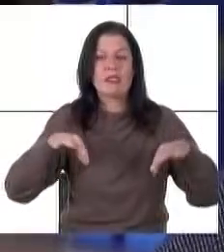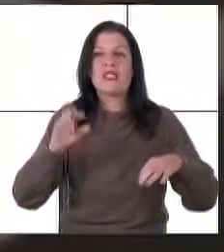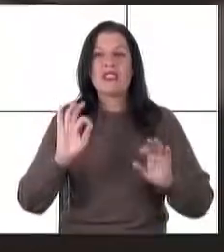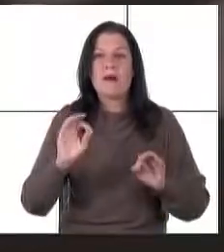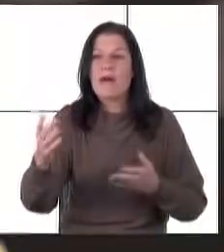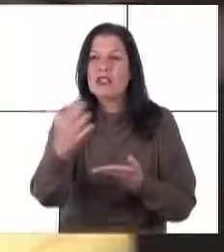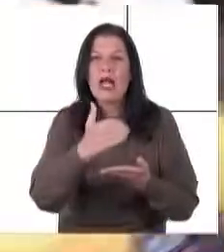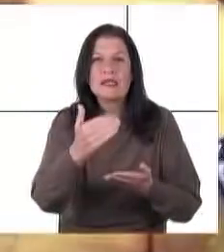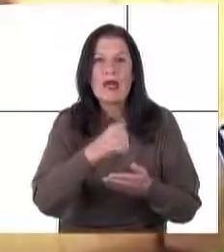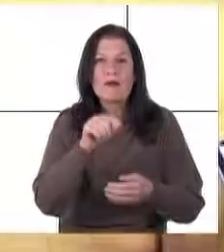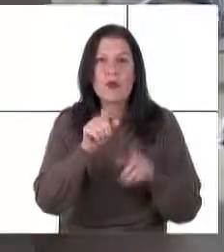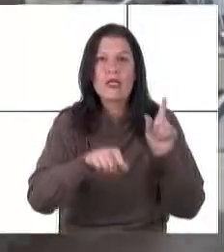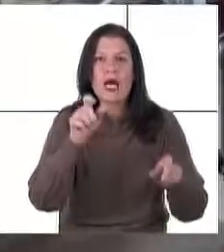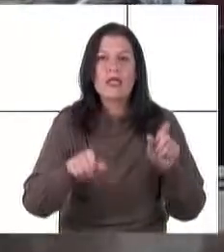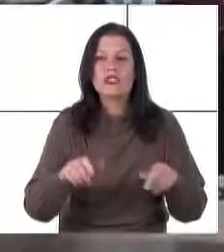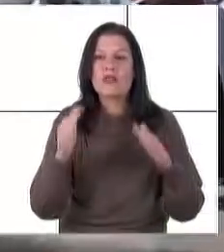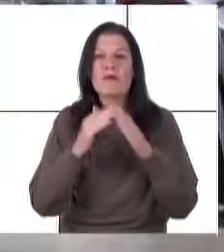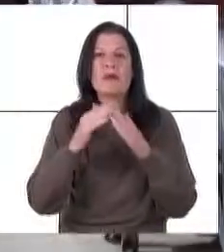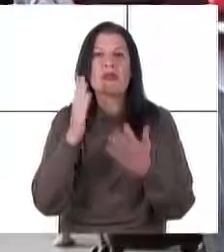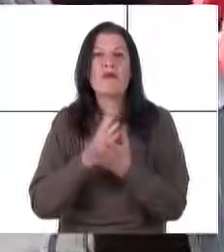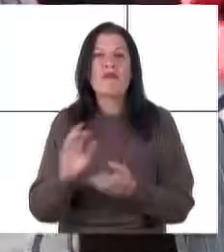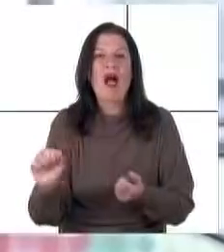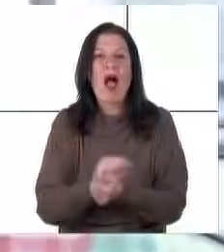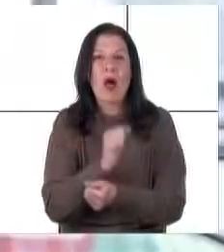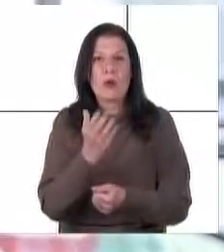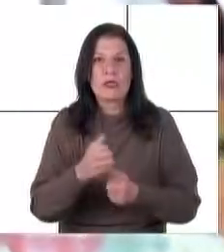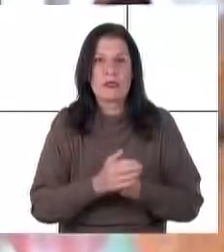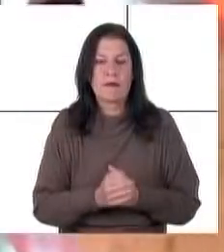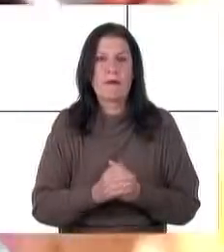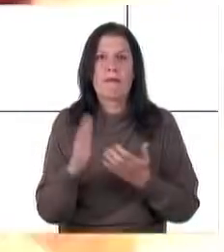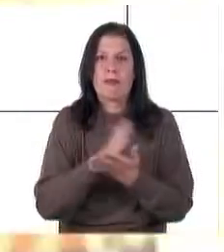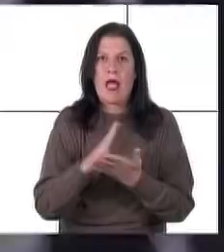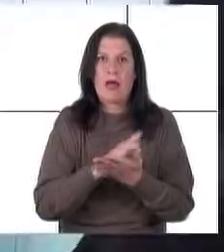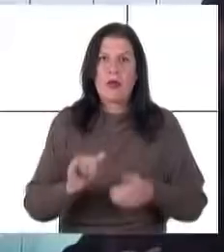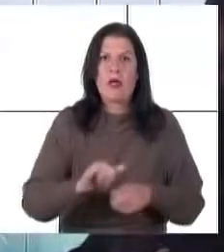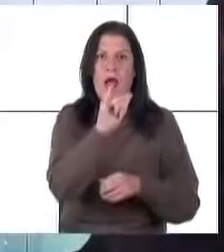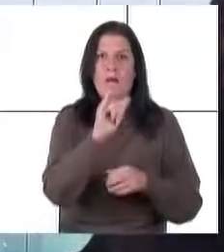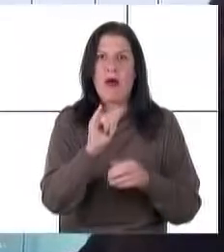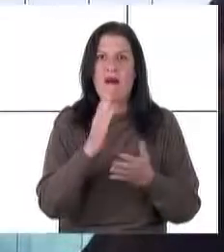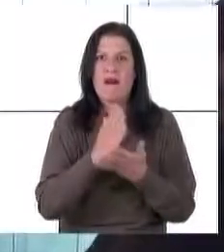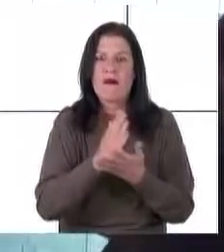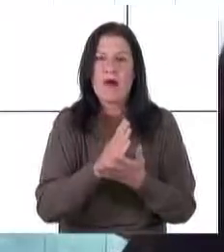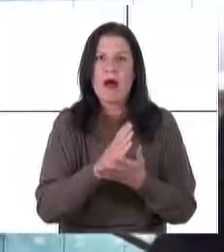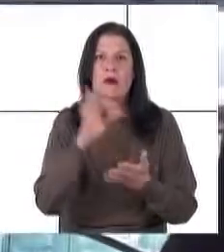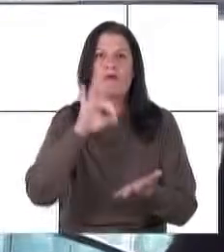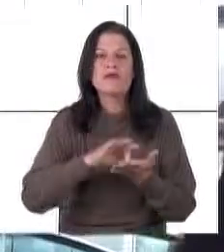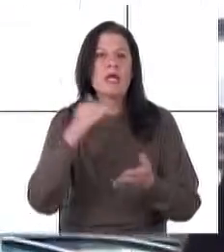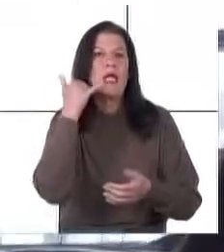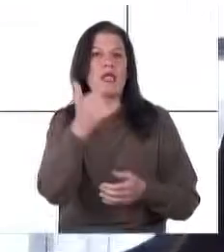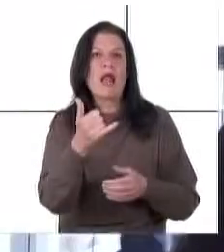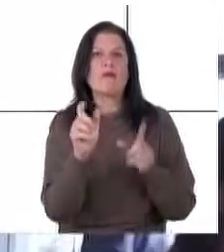הרוסים. ההכנות להמראה בעיצומן, אבל אז מתקבל פתאום טלפון שעוצר את המבצע. אנחנו צריכים לקחת בחשבון, אין